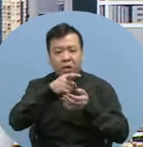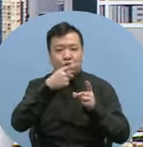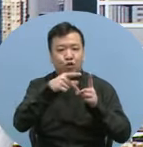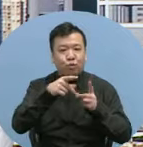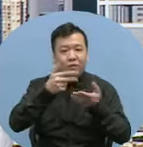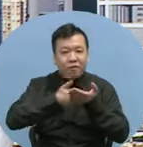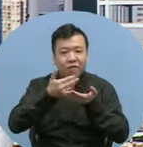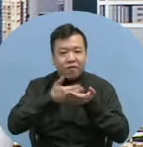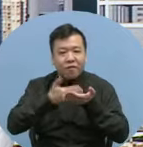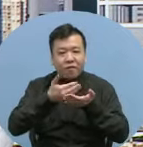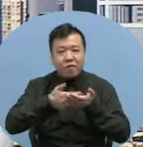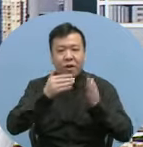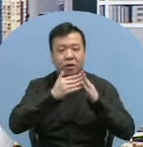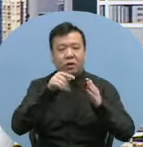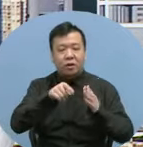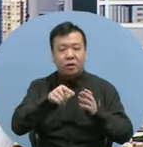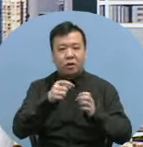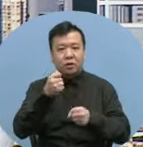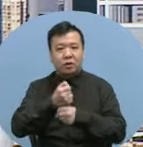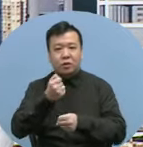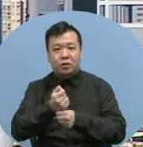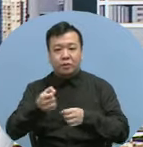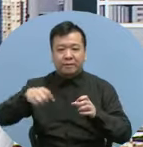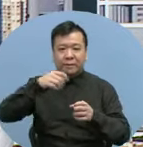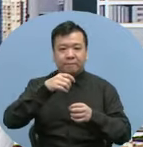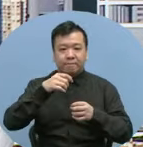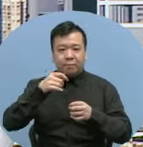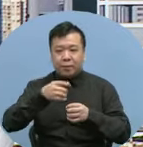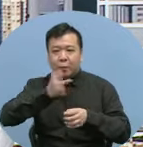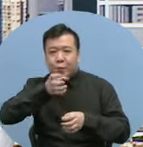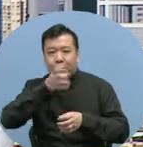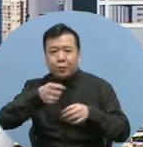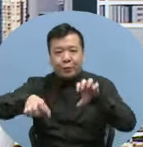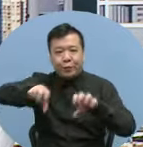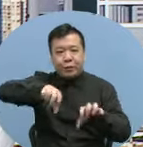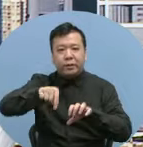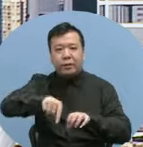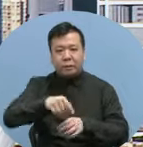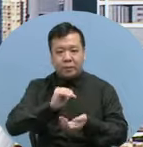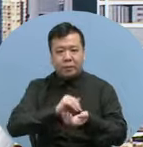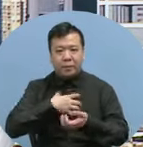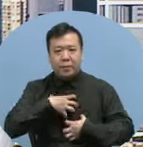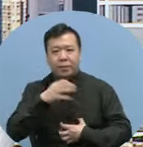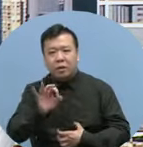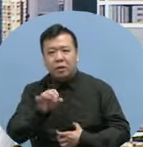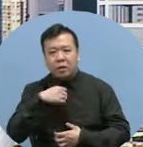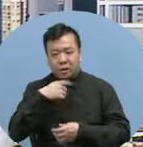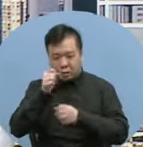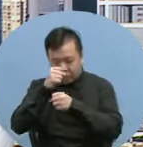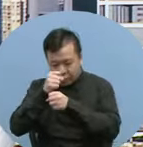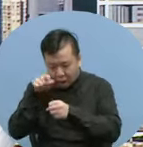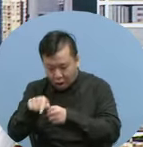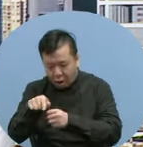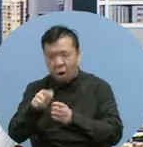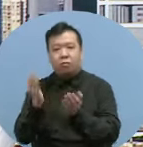嘅做水吧嘅，咁佢就係、是。在那裡就沒有病徵的，不過都是拿了個樣本